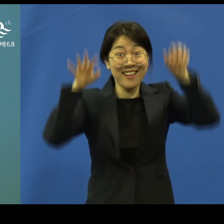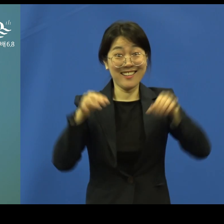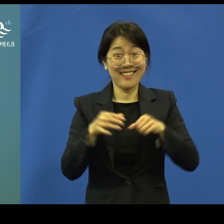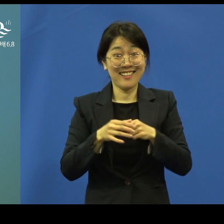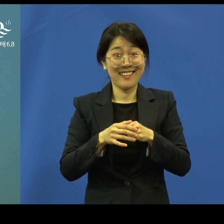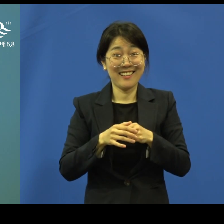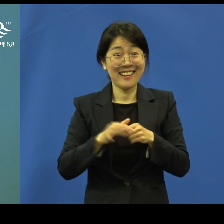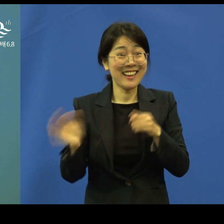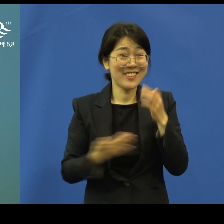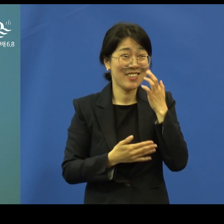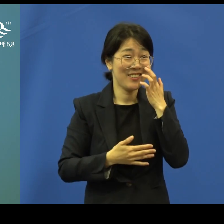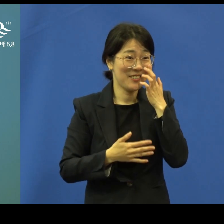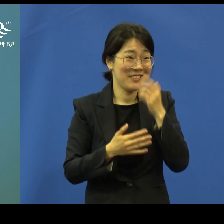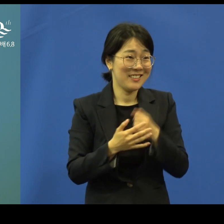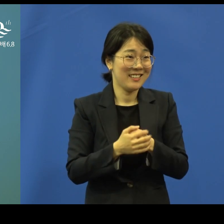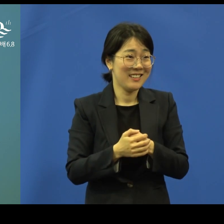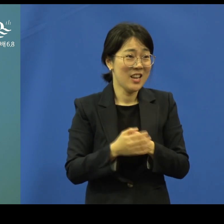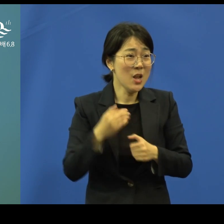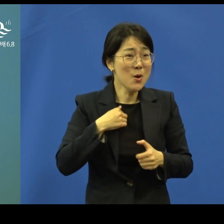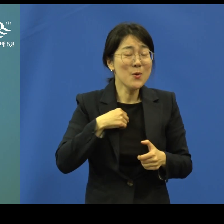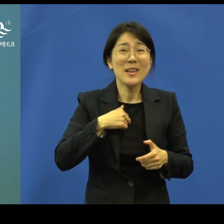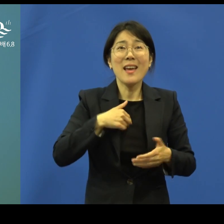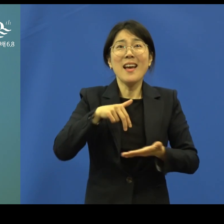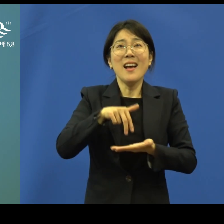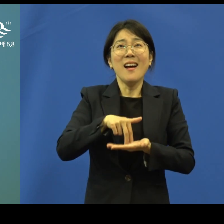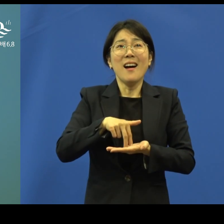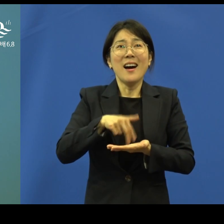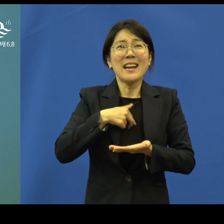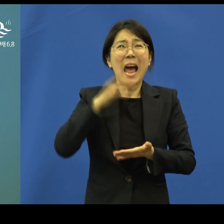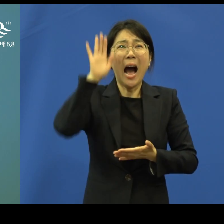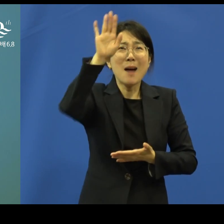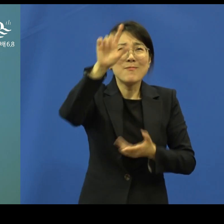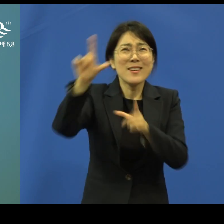만나면 우리의 존재 전체를 흔들어 놓아요.